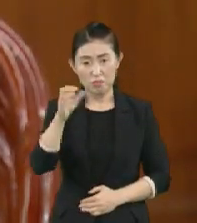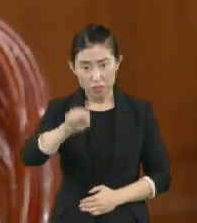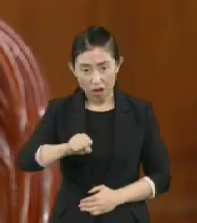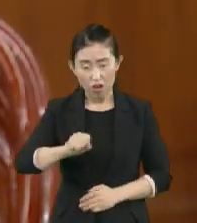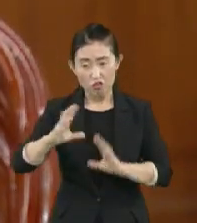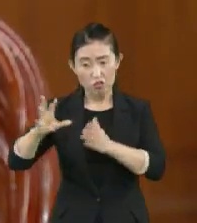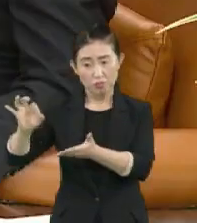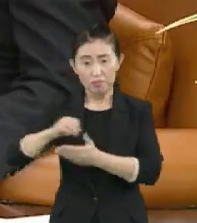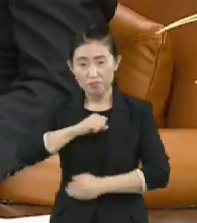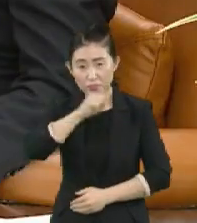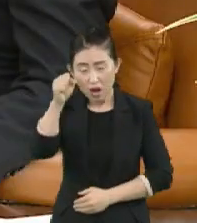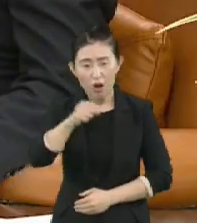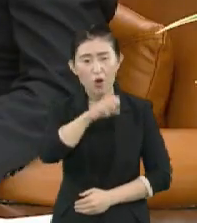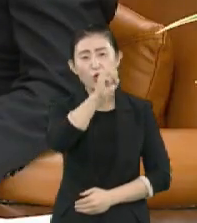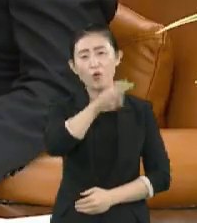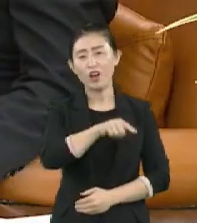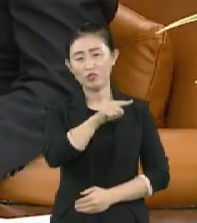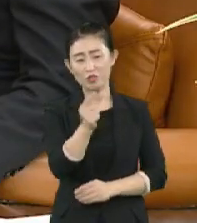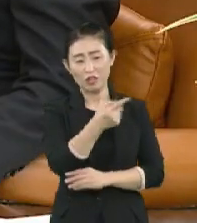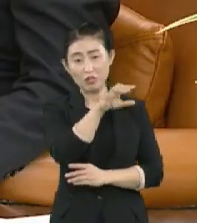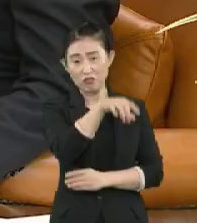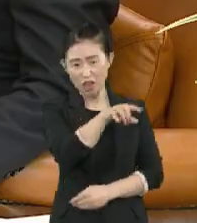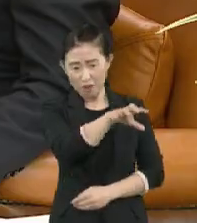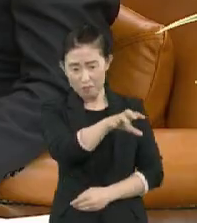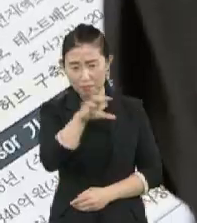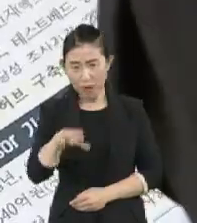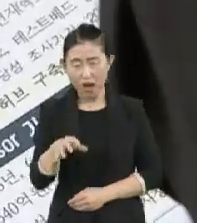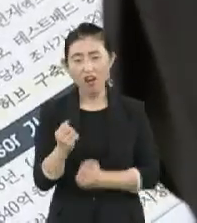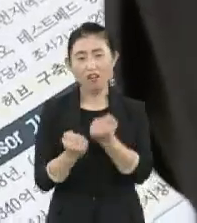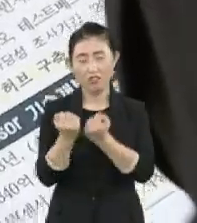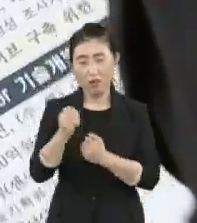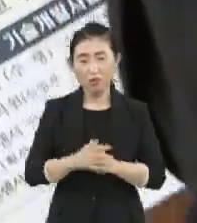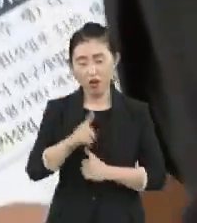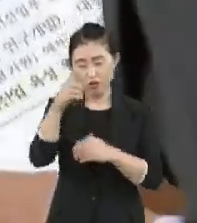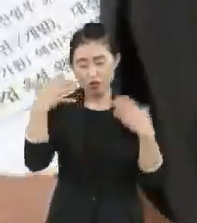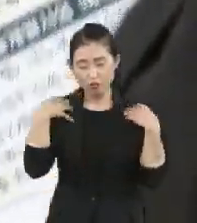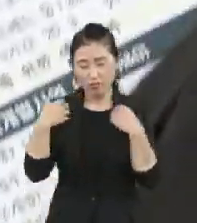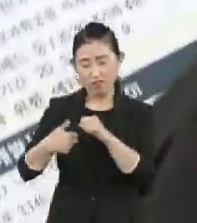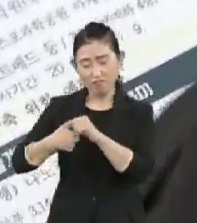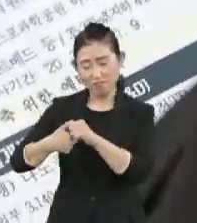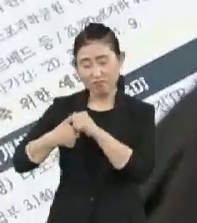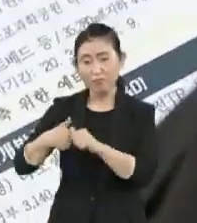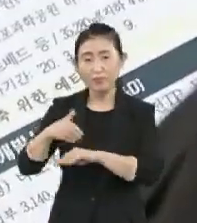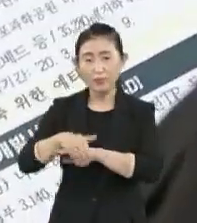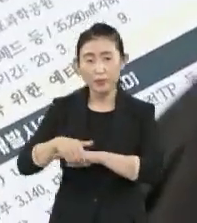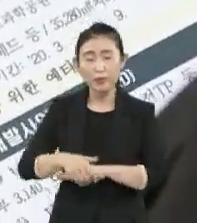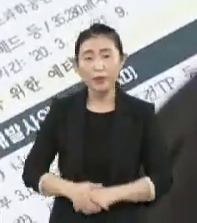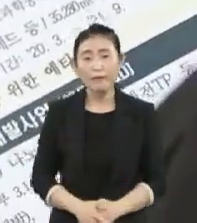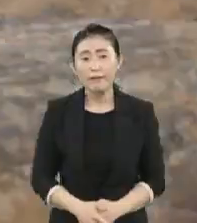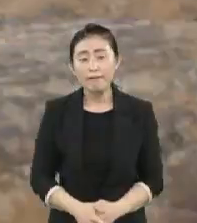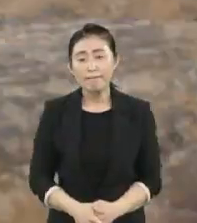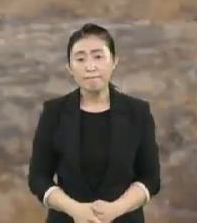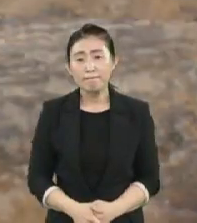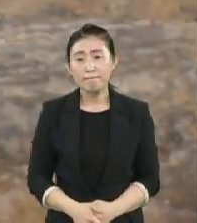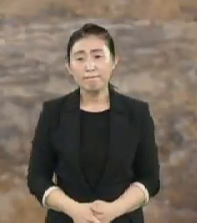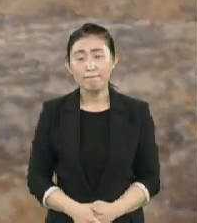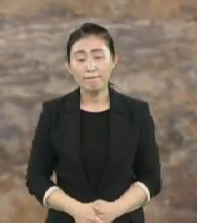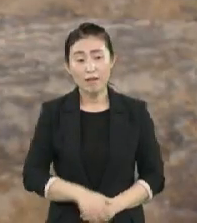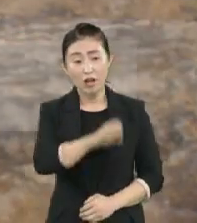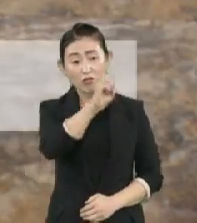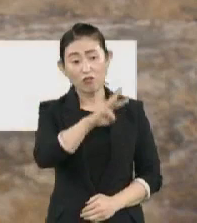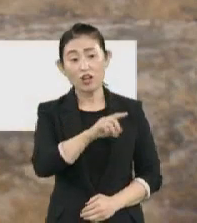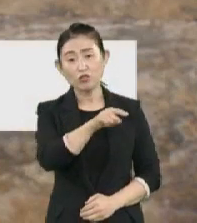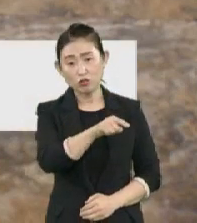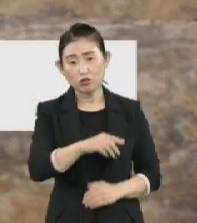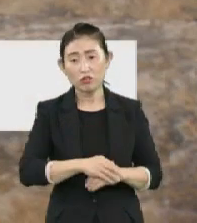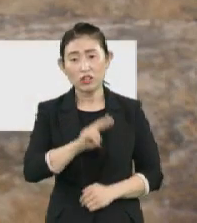원을 국비 지원받은 광주 야구장 신축 사례를 들어 정부 설득에 나선다는 방침입니다. 광주의